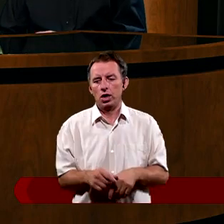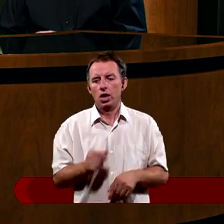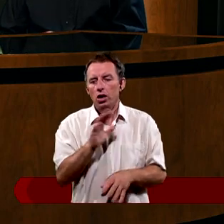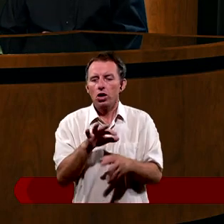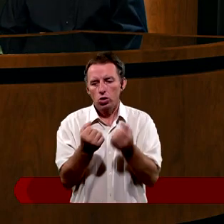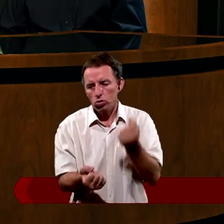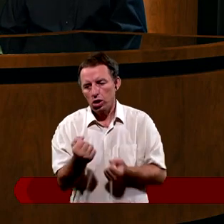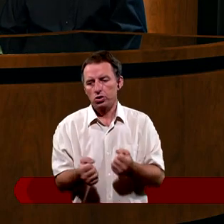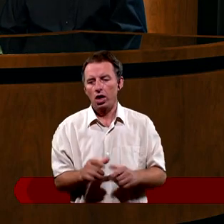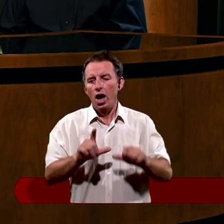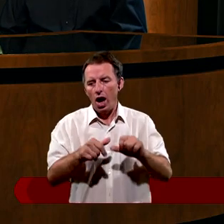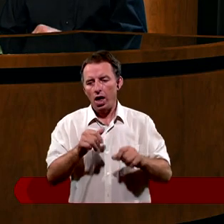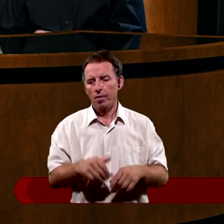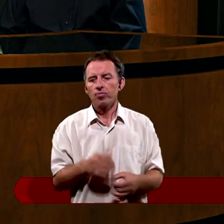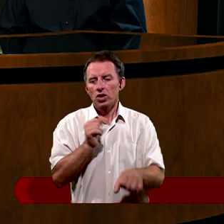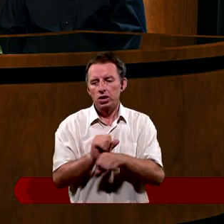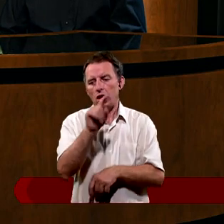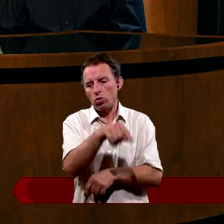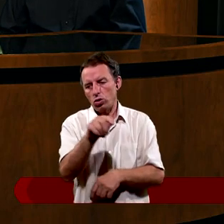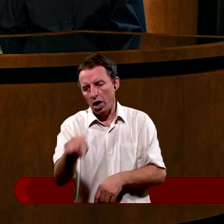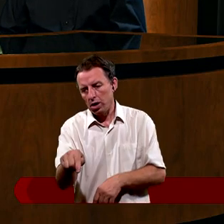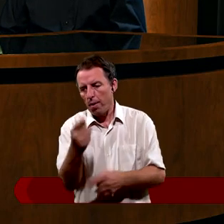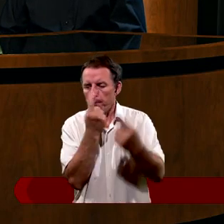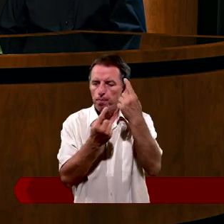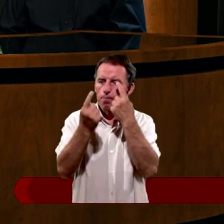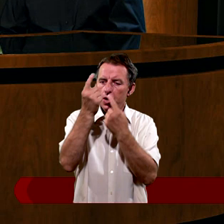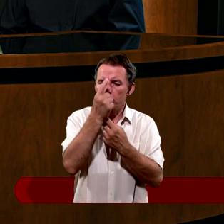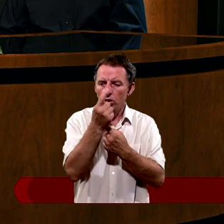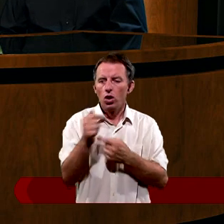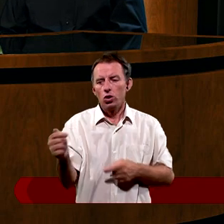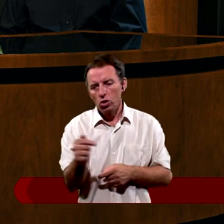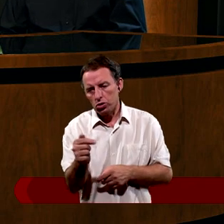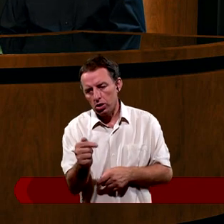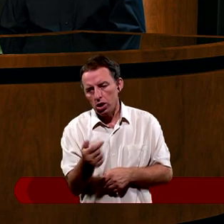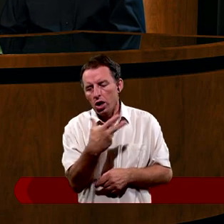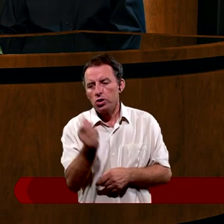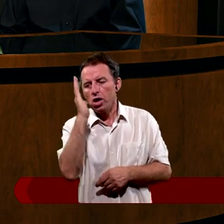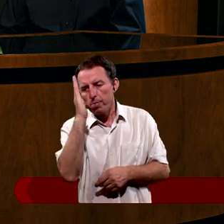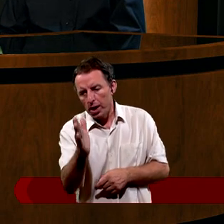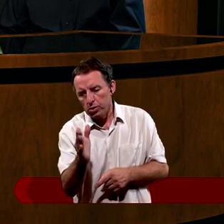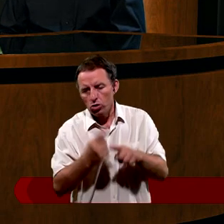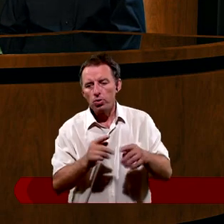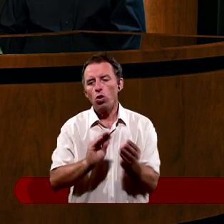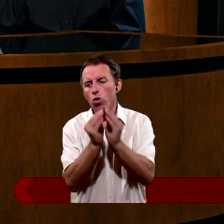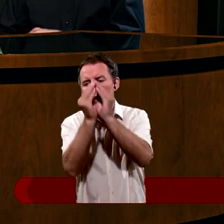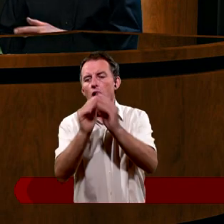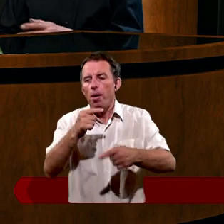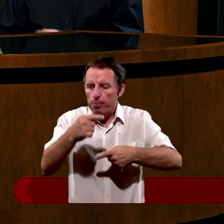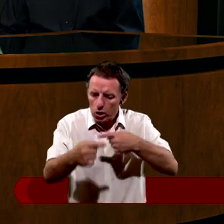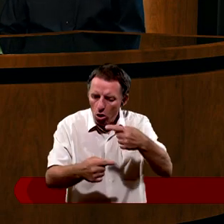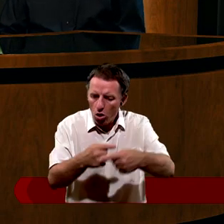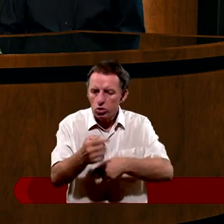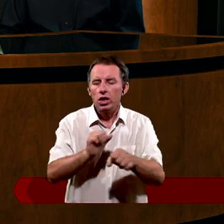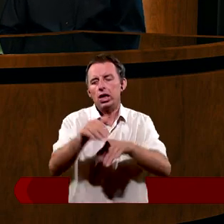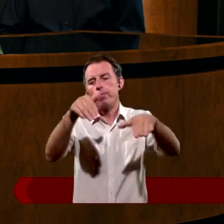trudniejszy, ale jest tutaj myśl, dopóki Chrystus nie będzie ukształtowany, jest to proces, w